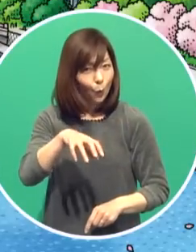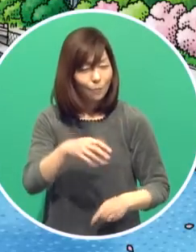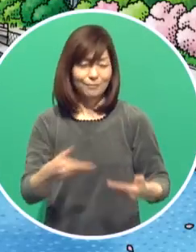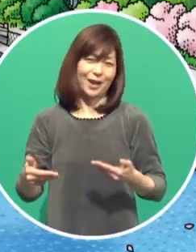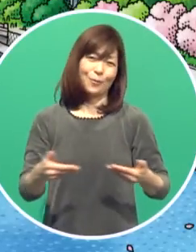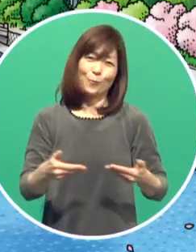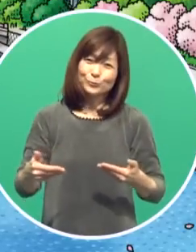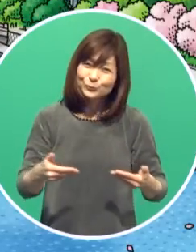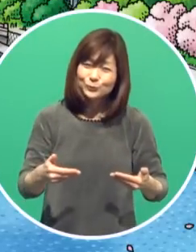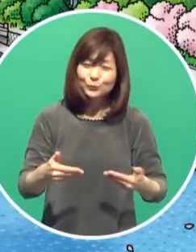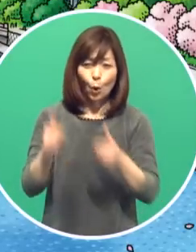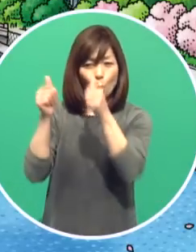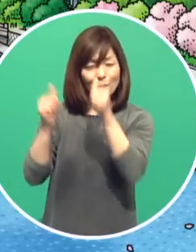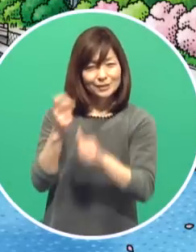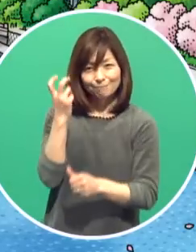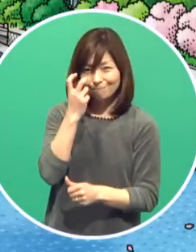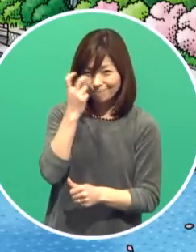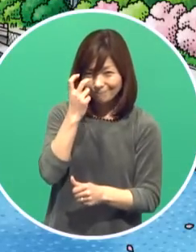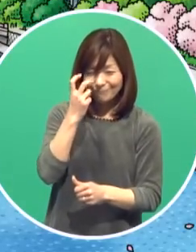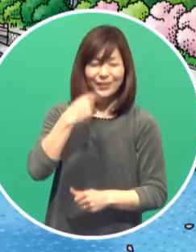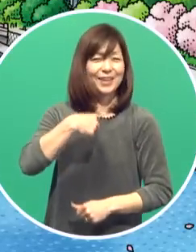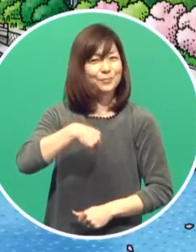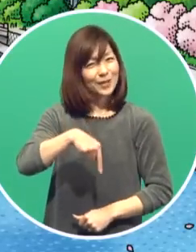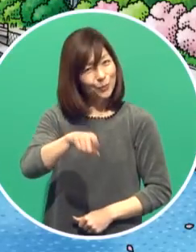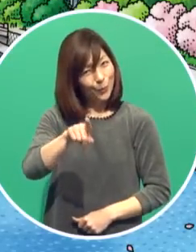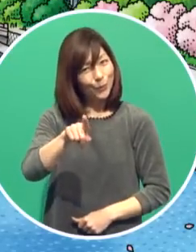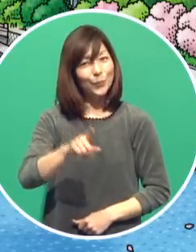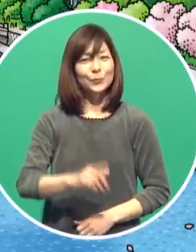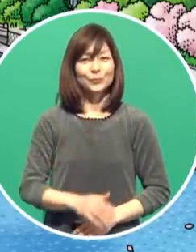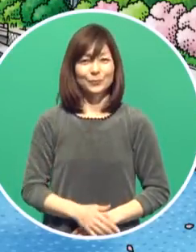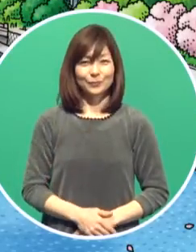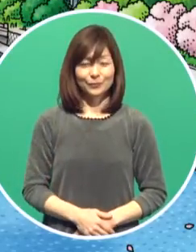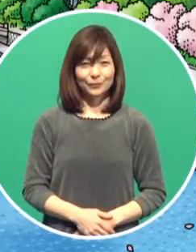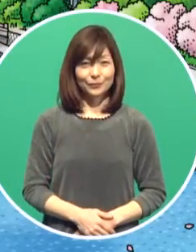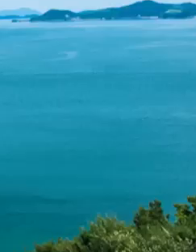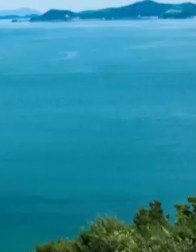ますよね。ホームページをチェックして、さあ出かけましょう。